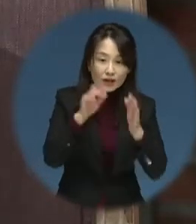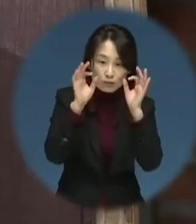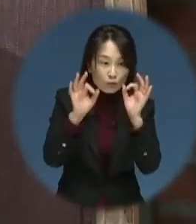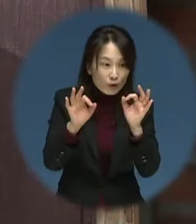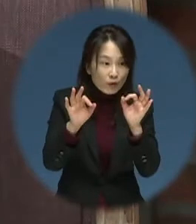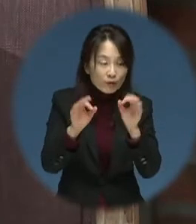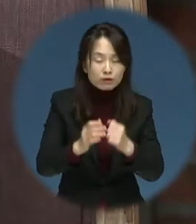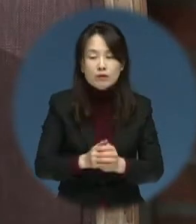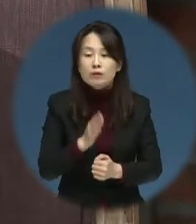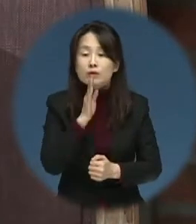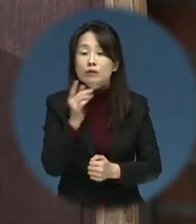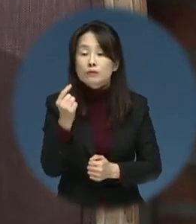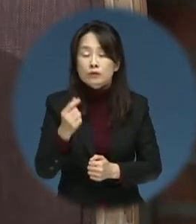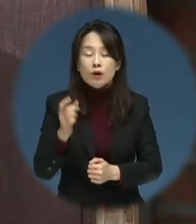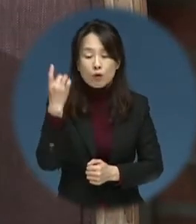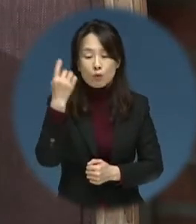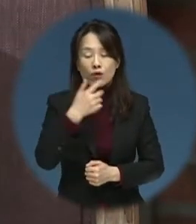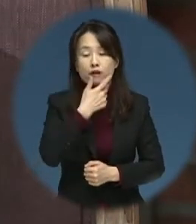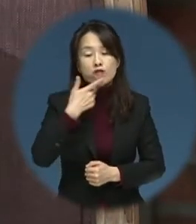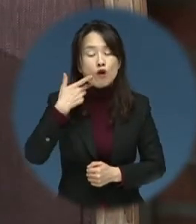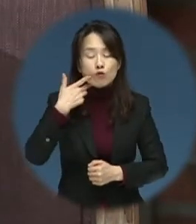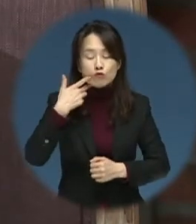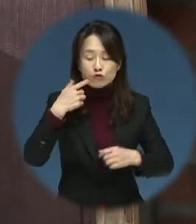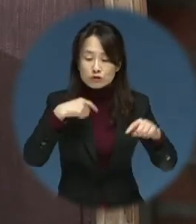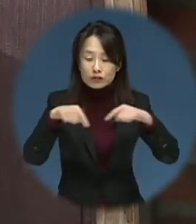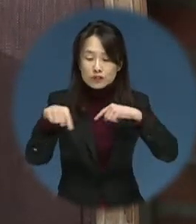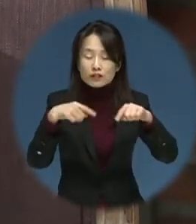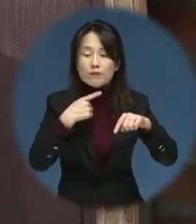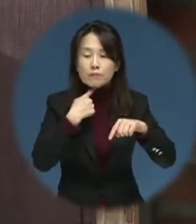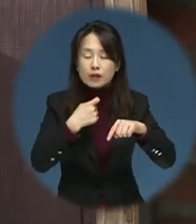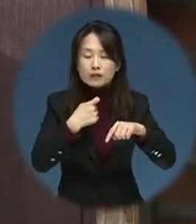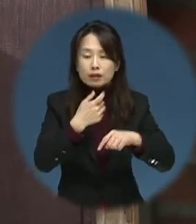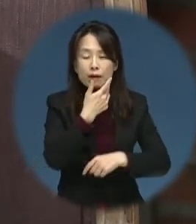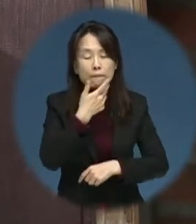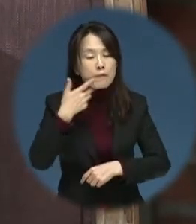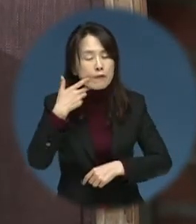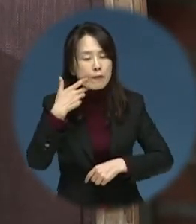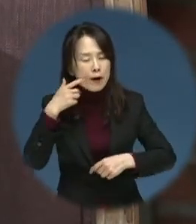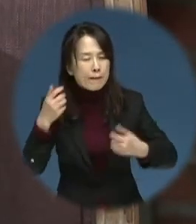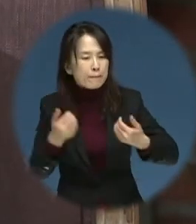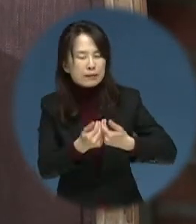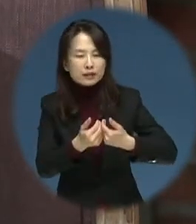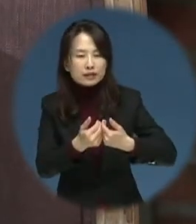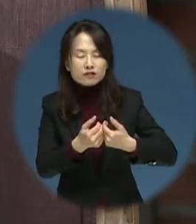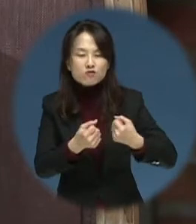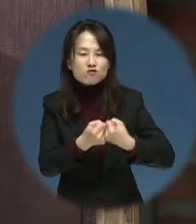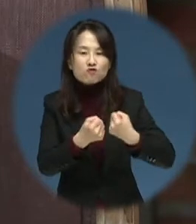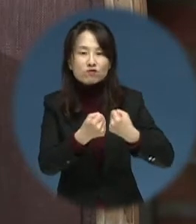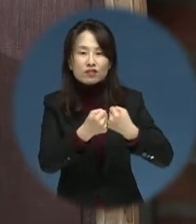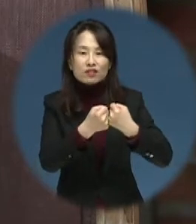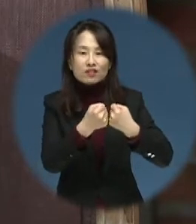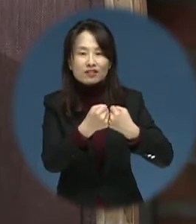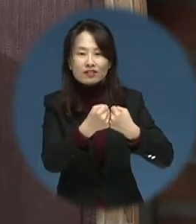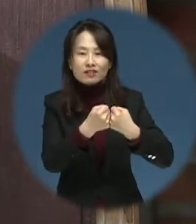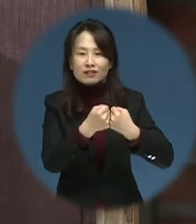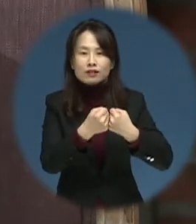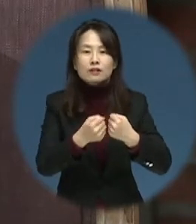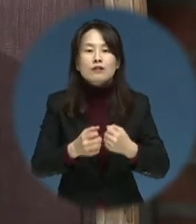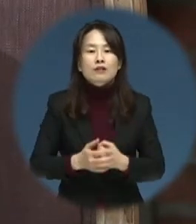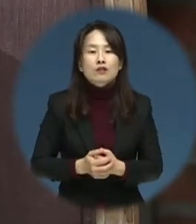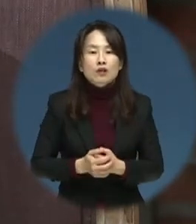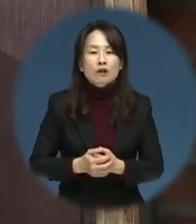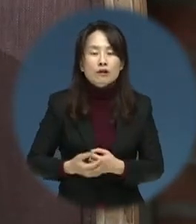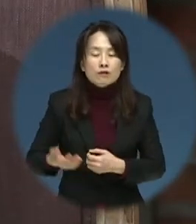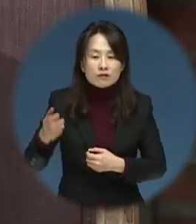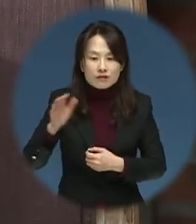지배를 받았는데 예. 그래서 투쟁을 하려면 반영 투쟁을 해야 되는데 예. 이스라엘 건국 이후에 그 서구에 대한 반감이